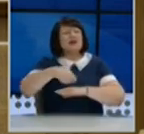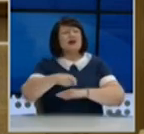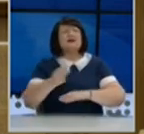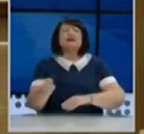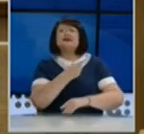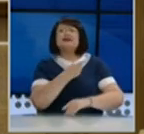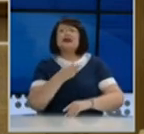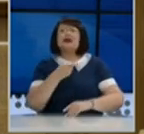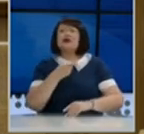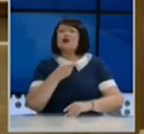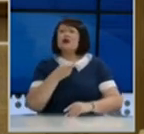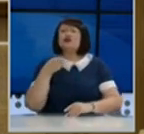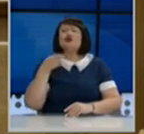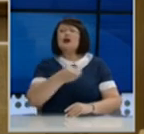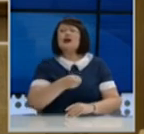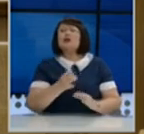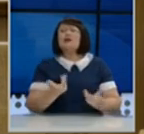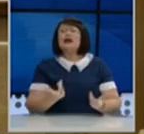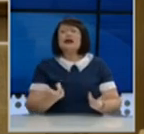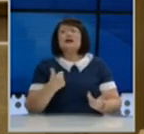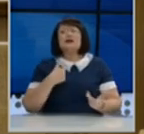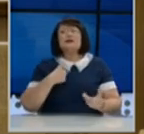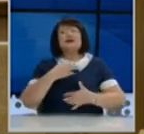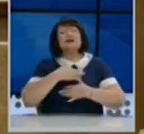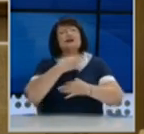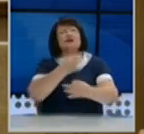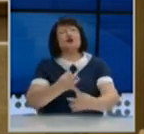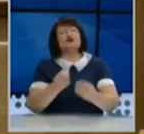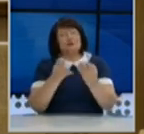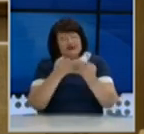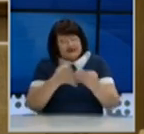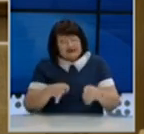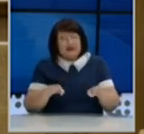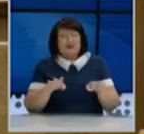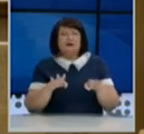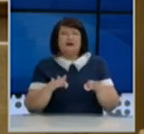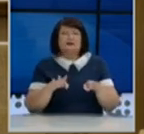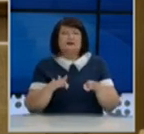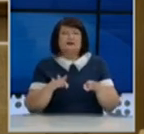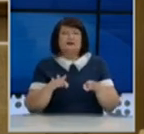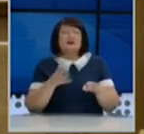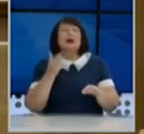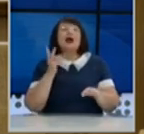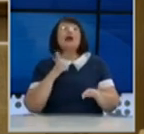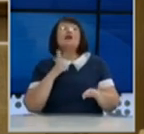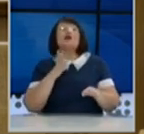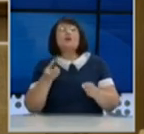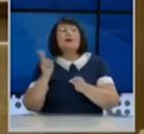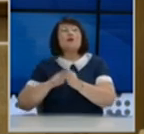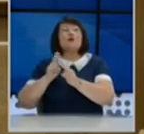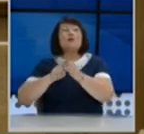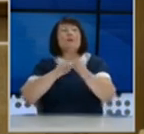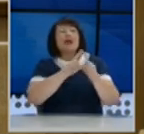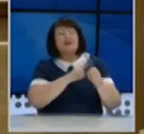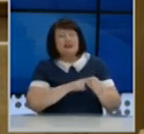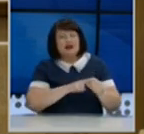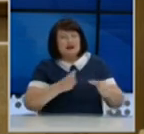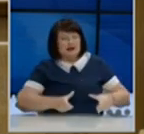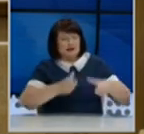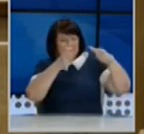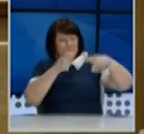το έγκλημα. Θα είμαστε οι συγγενείς των θυμάτων της Ηλίας και